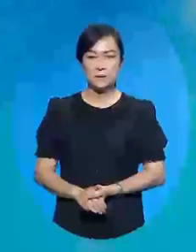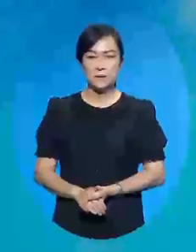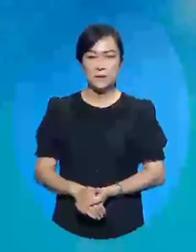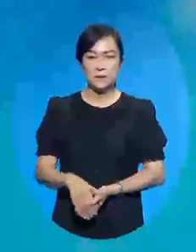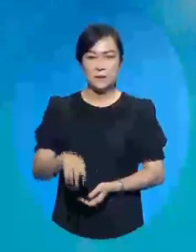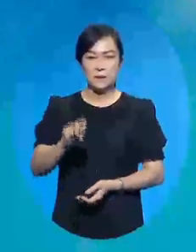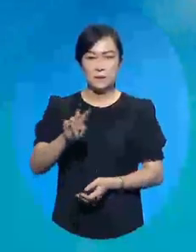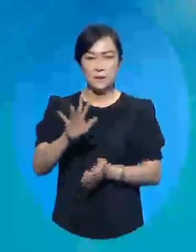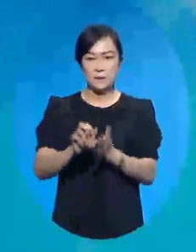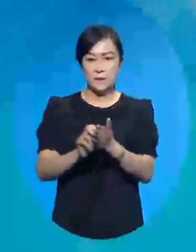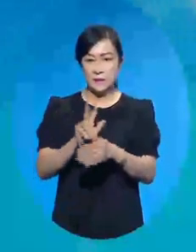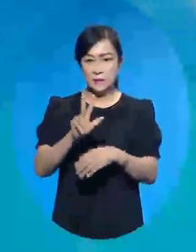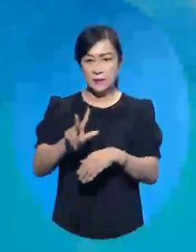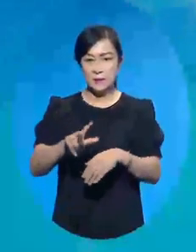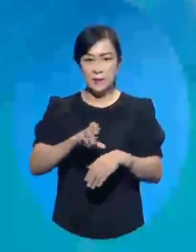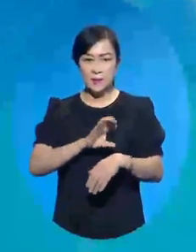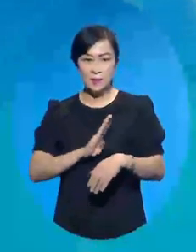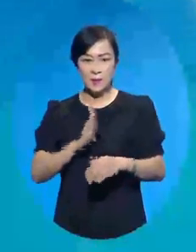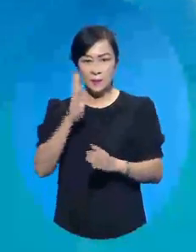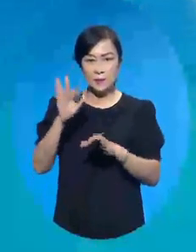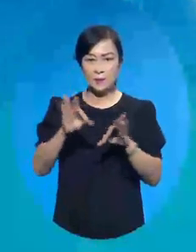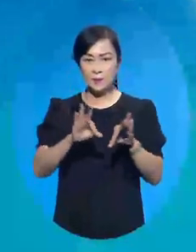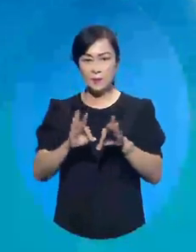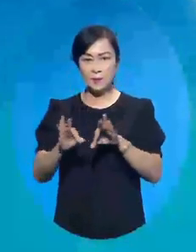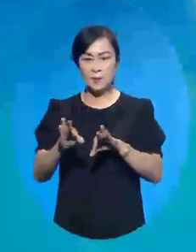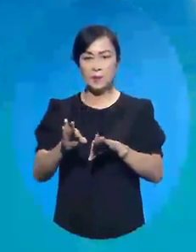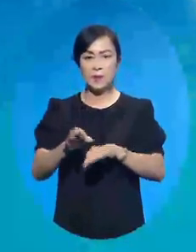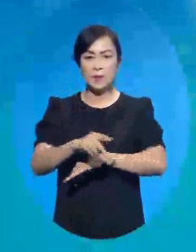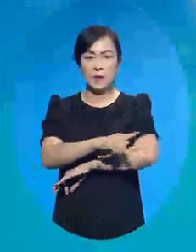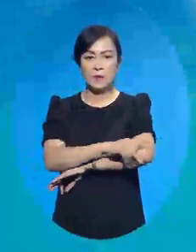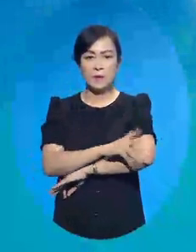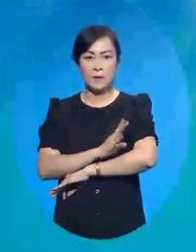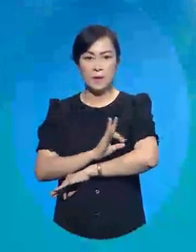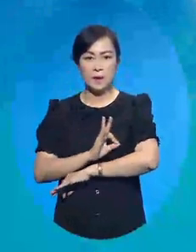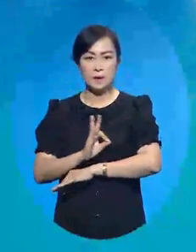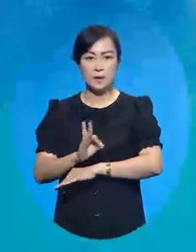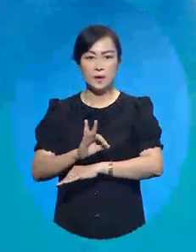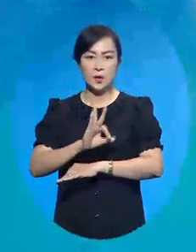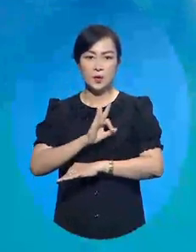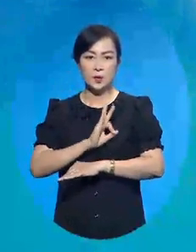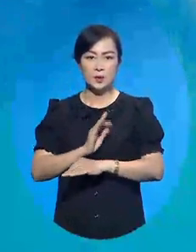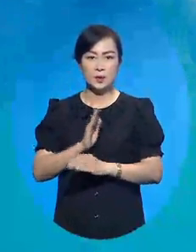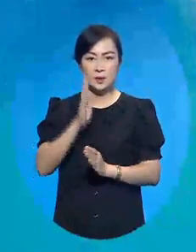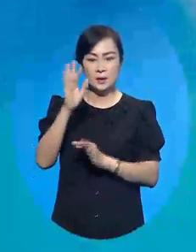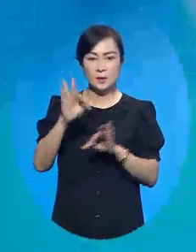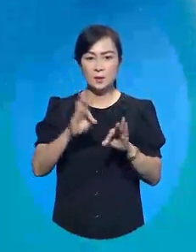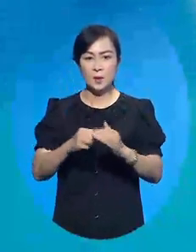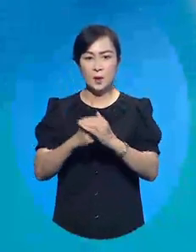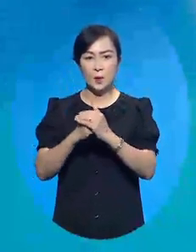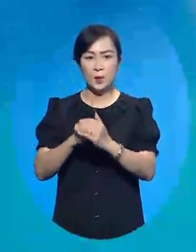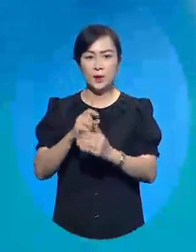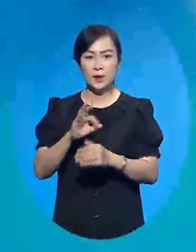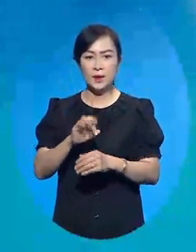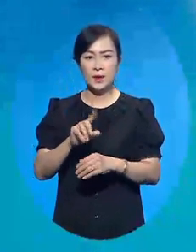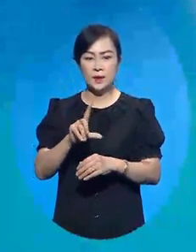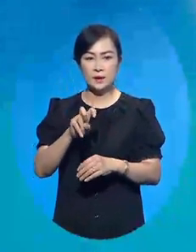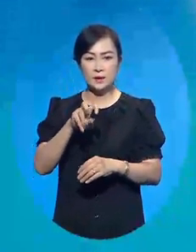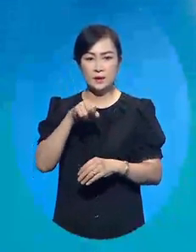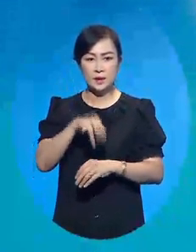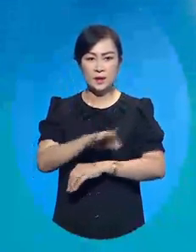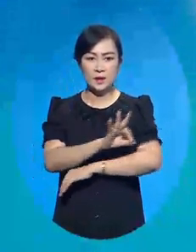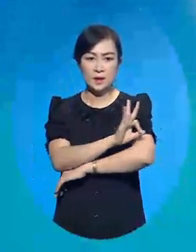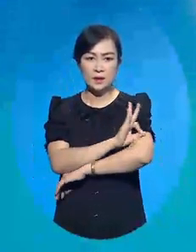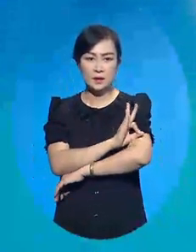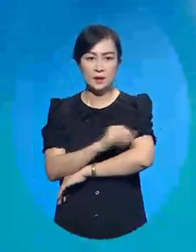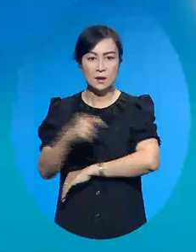Thưa quý vị, từ ngày 25 tháng 8, đoàn đại biểu Hội đồng Nhân dân Thành phố Hồ Chí Minh do Phó Bí thư Thành ủy, Chủ tịch Hội đồng Nhân dân Thành phố Hồ Chí Minh Nguyễn Thị Lệ làm trưởng